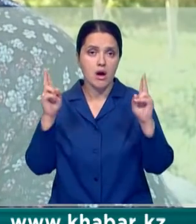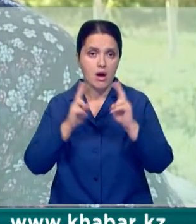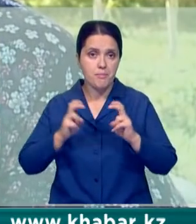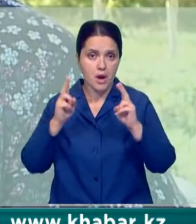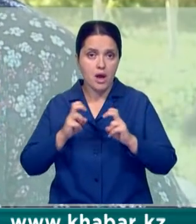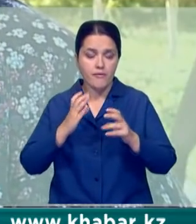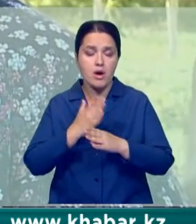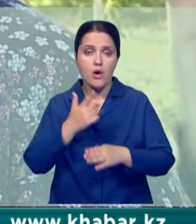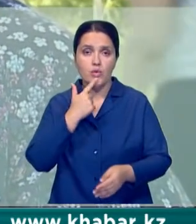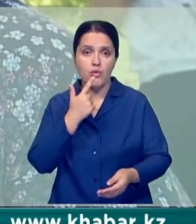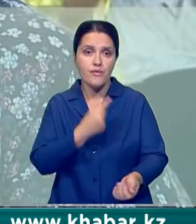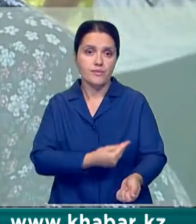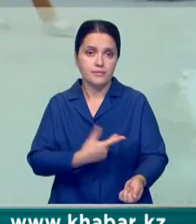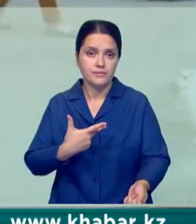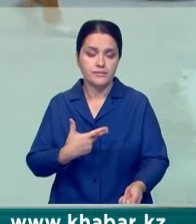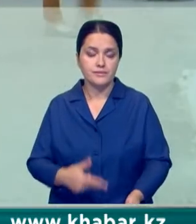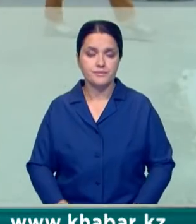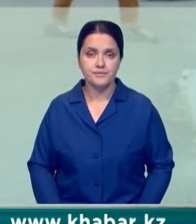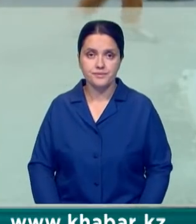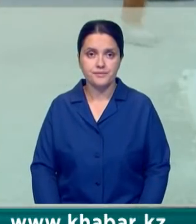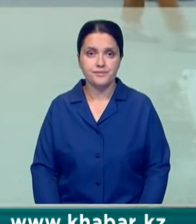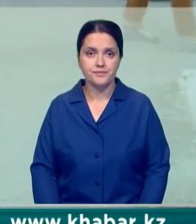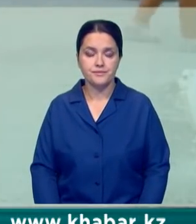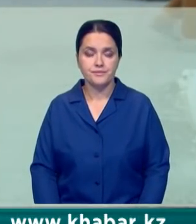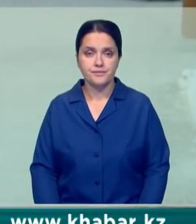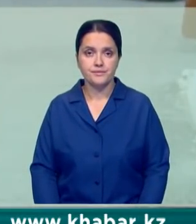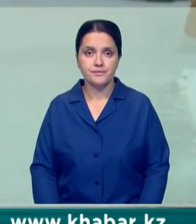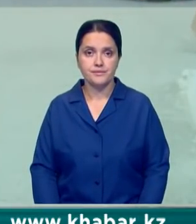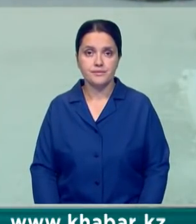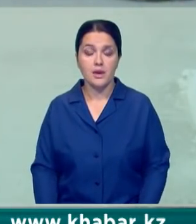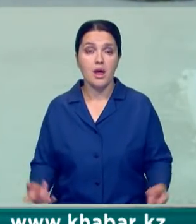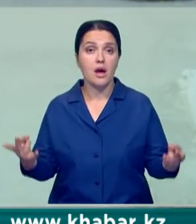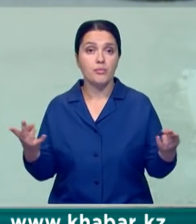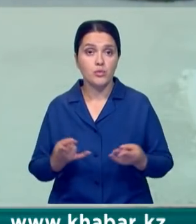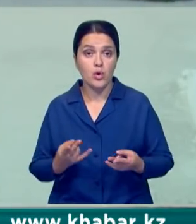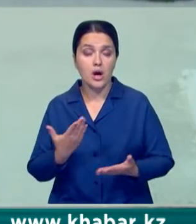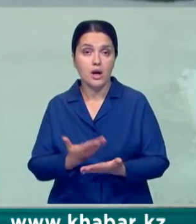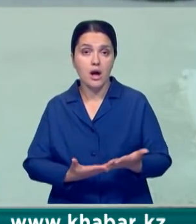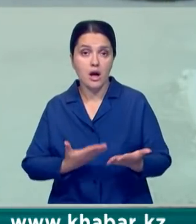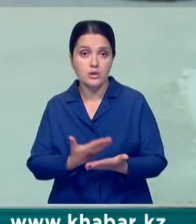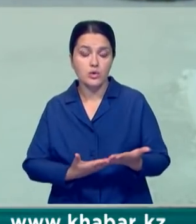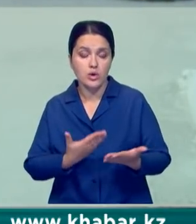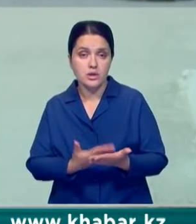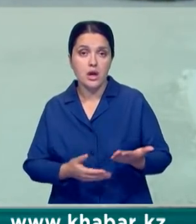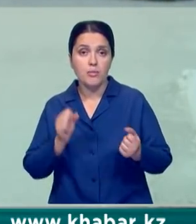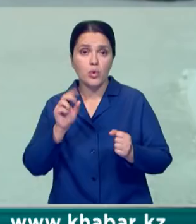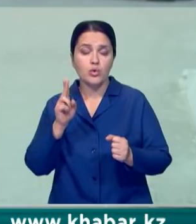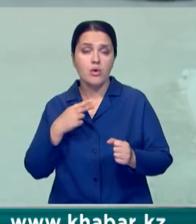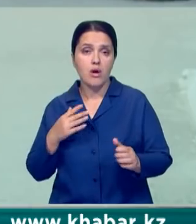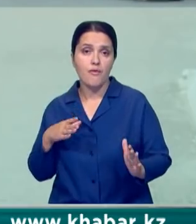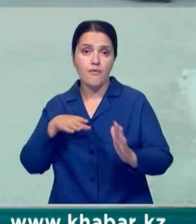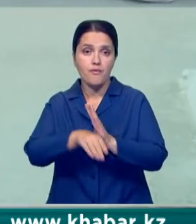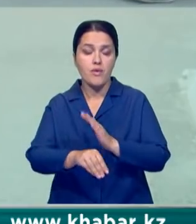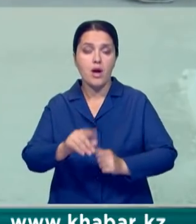холестерин и направили к специалисту аж в конверт в эти дни необходимую консультацию смогут получить все прикрепленные к нашей